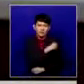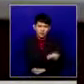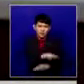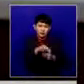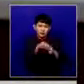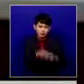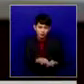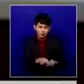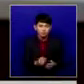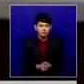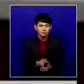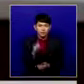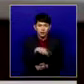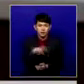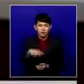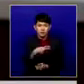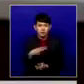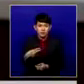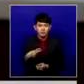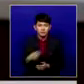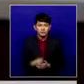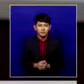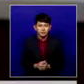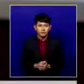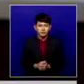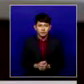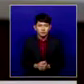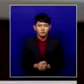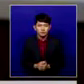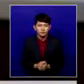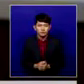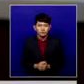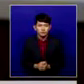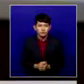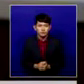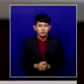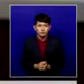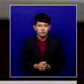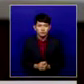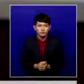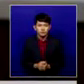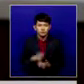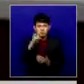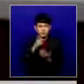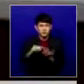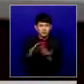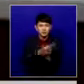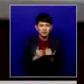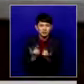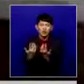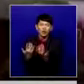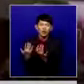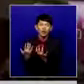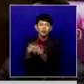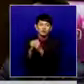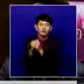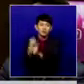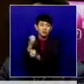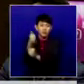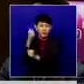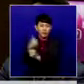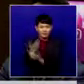medical research นะ center หรือว่าวัคซีน center ประเทศไทยอย่าไปรอว่าโอ้เดี๋ยวจีนเขาผลิตได้อย่าไ